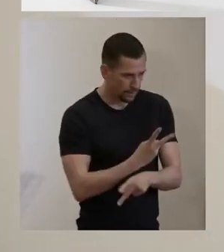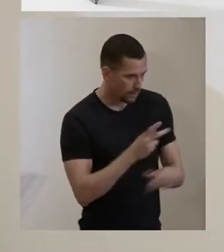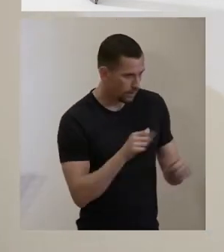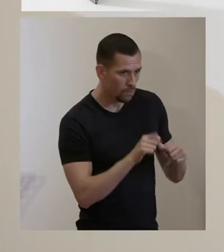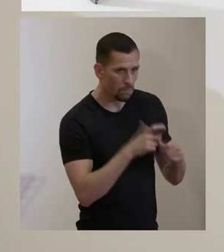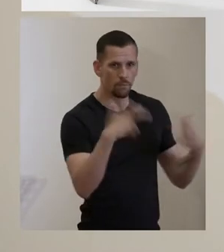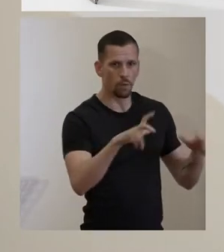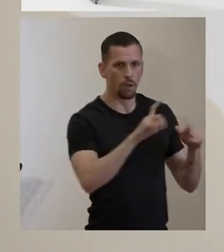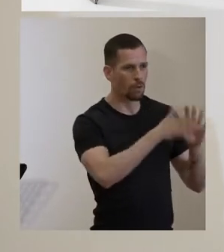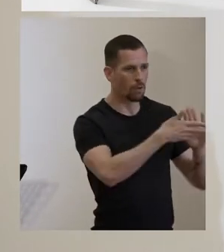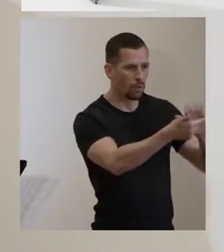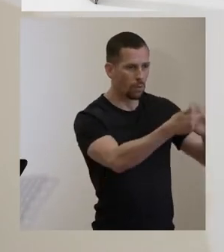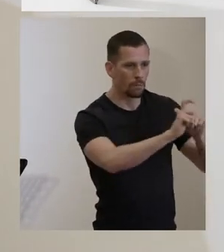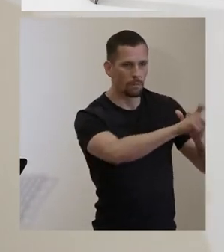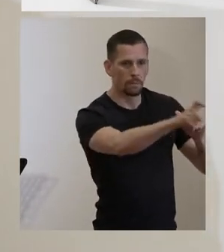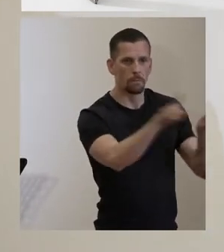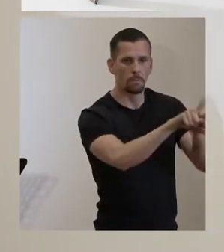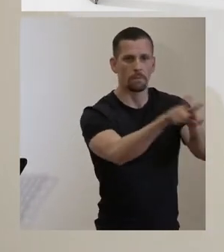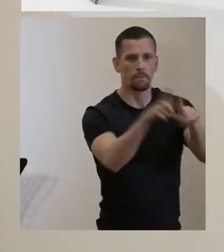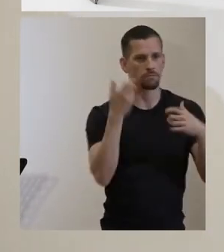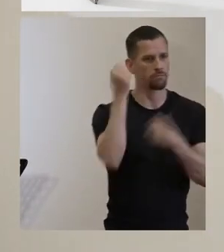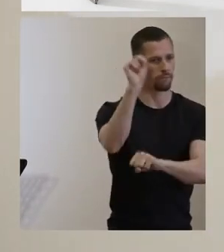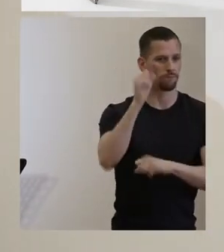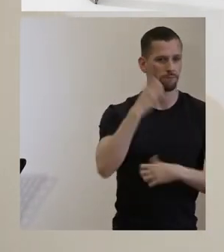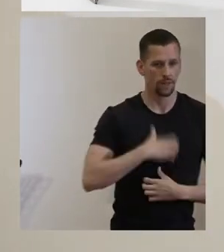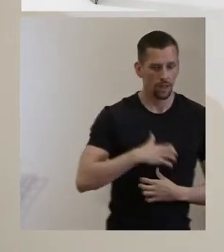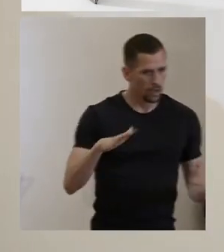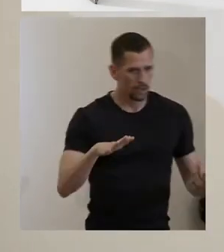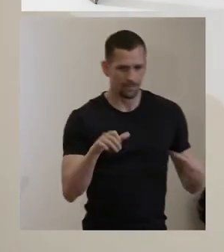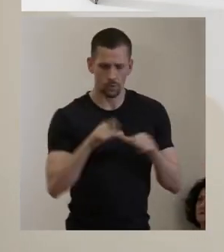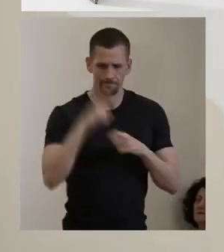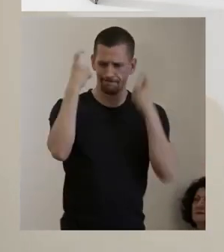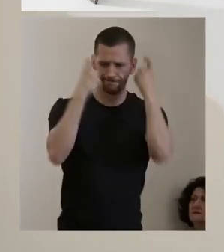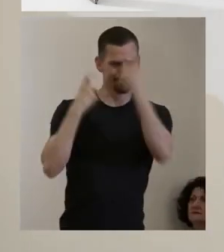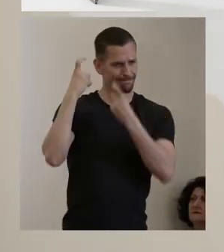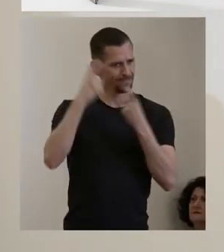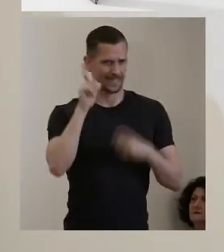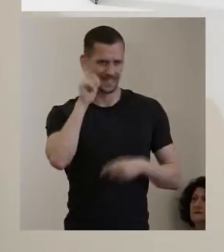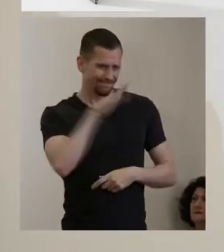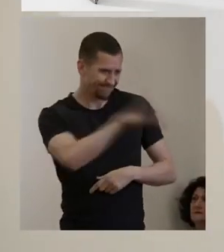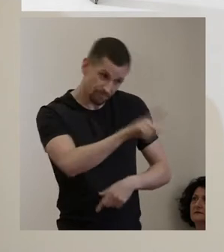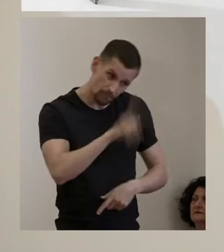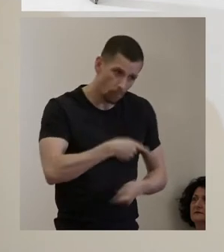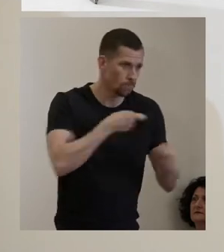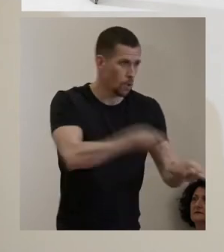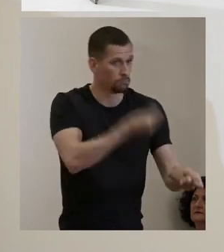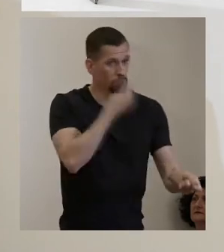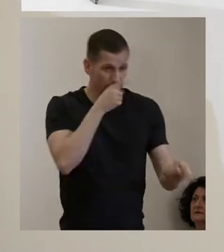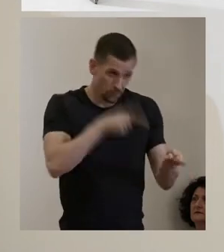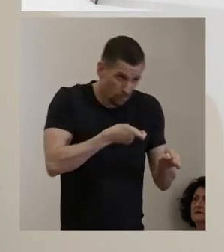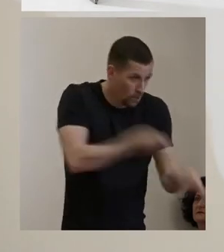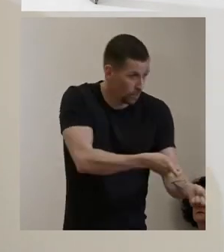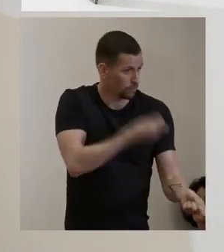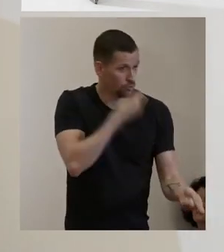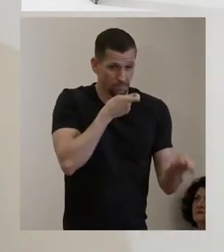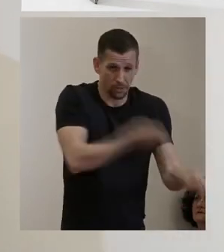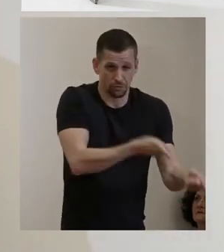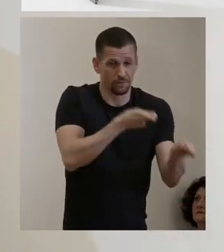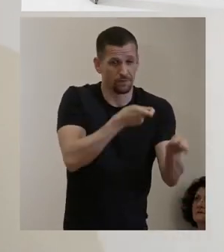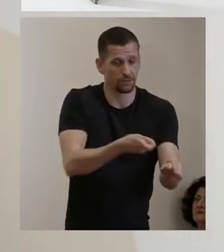même. Il lui faut agir. Il lui faut contraindre le récalcitrant à manger. Il fait quérir